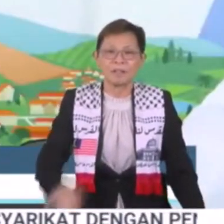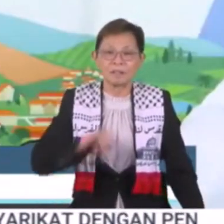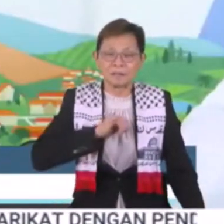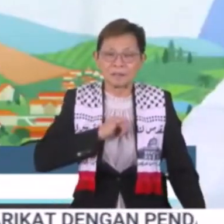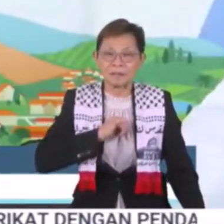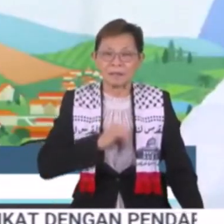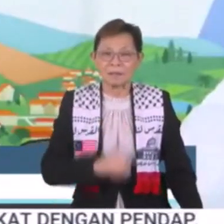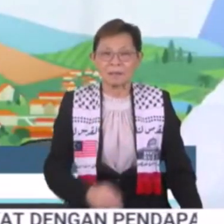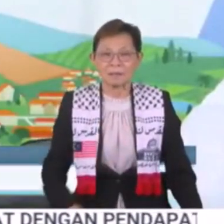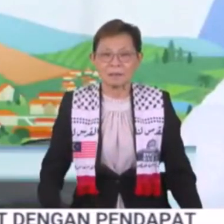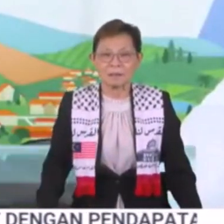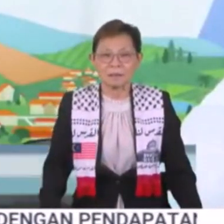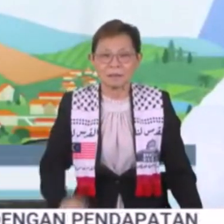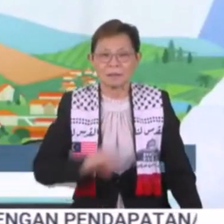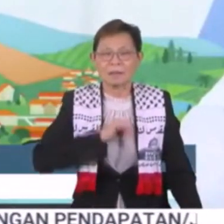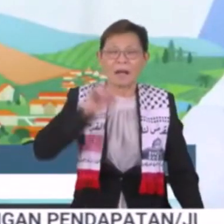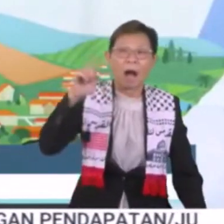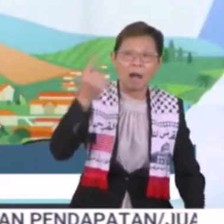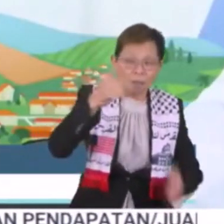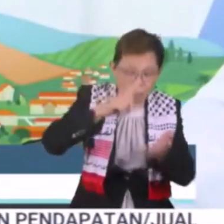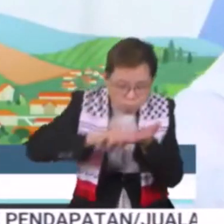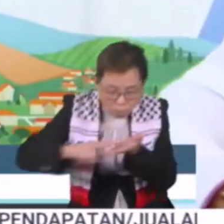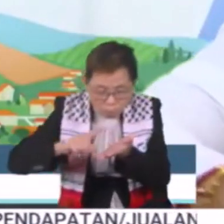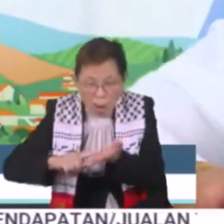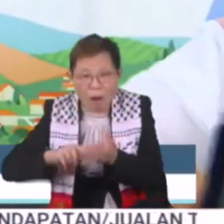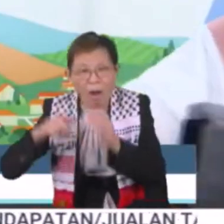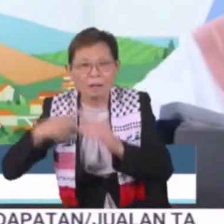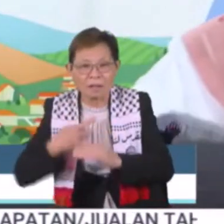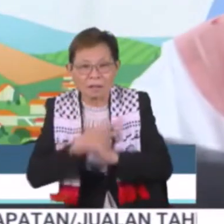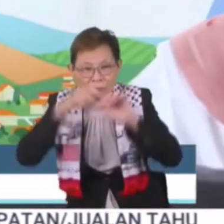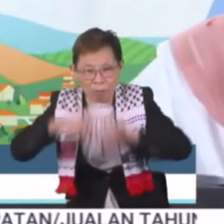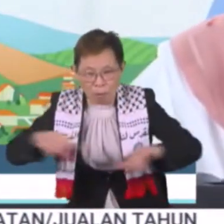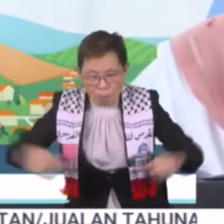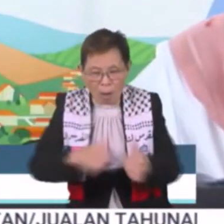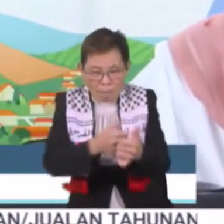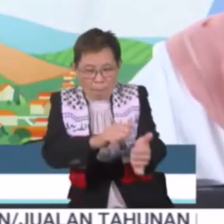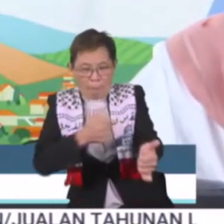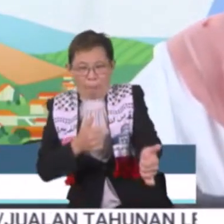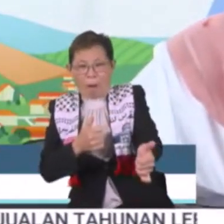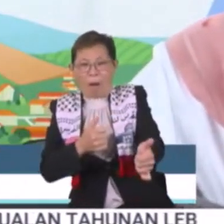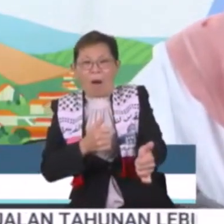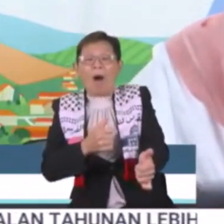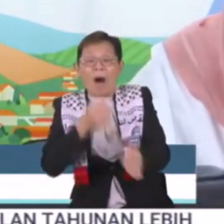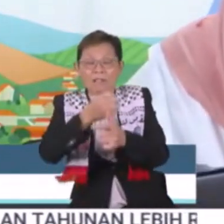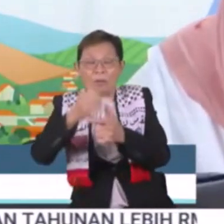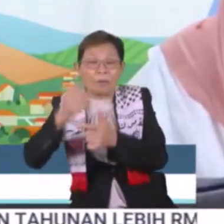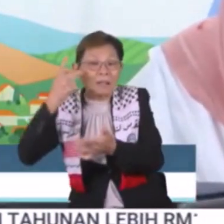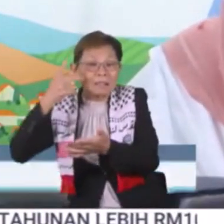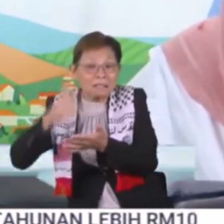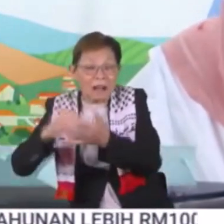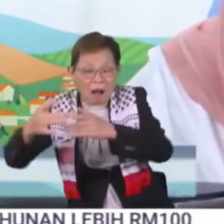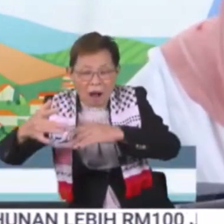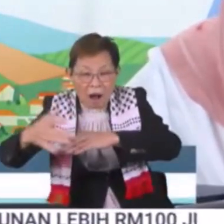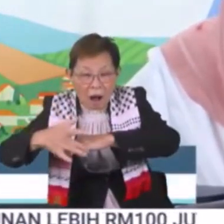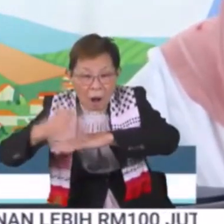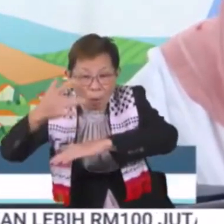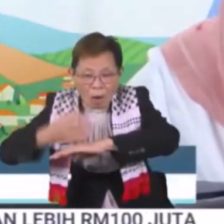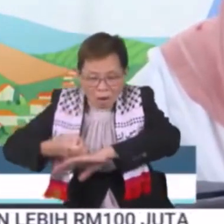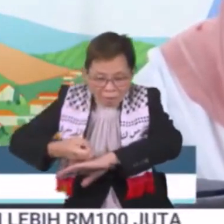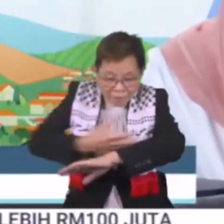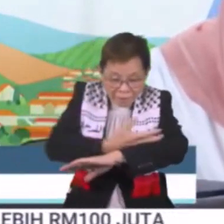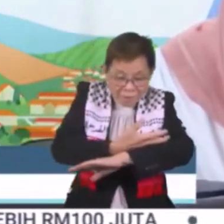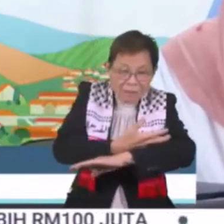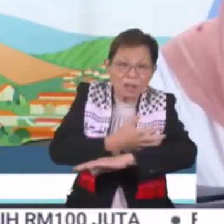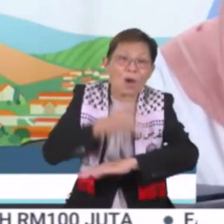Saya nak hanya saringan kita akan dapat lakukan prevention atau mengesani awal. Kanser,